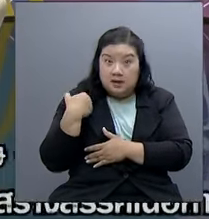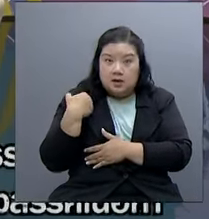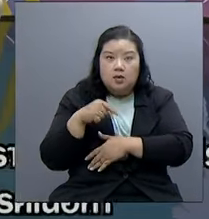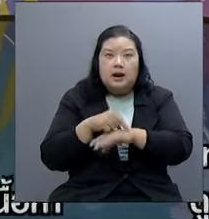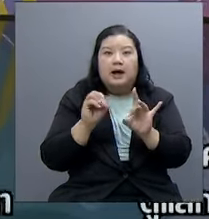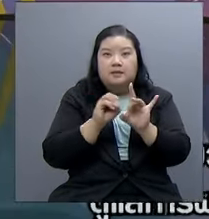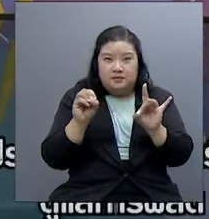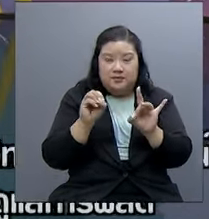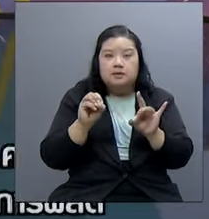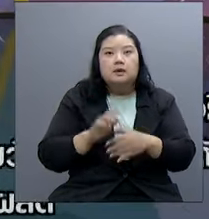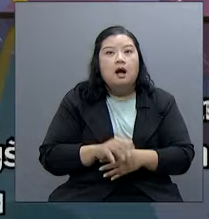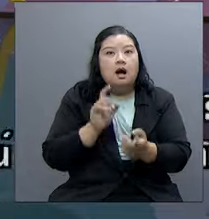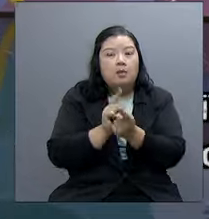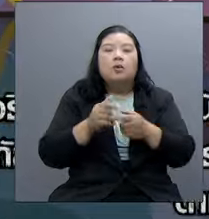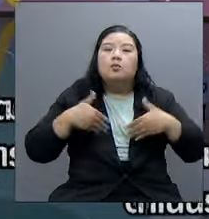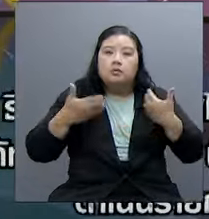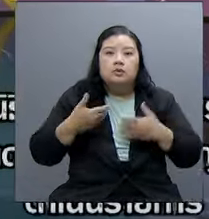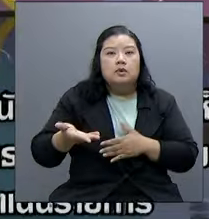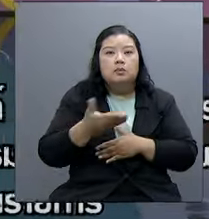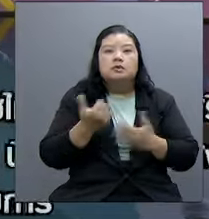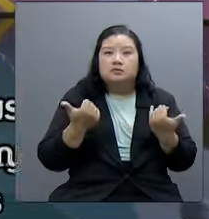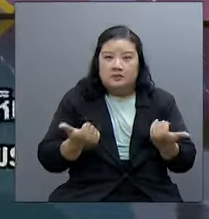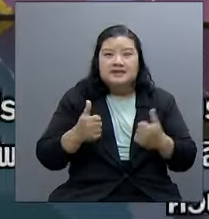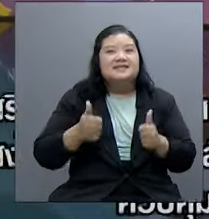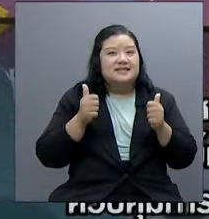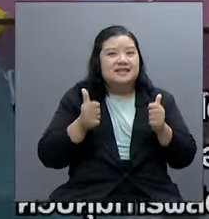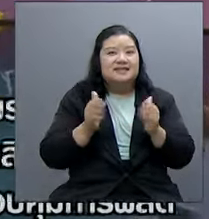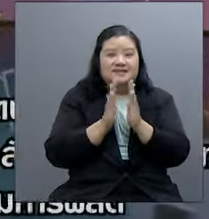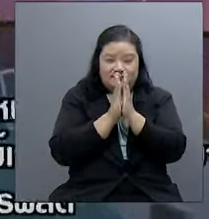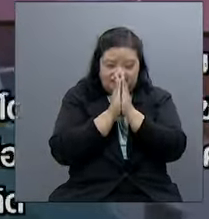ตสัดา์นี้ด้ความสุขและขอใหเป็วนที่ดีวัสดีครั